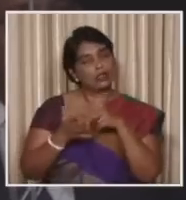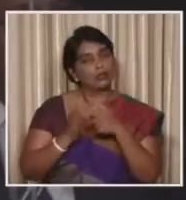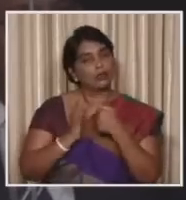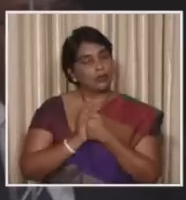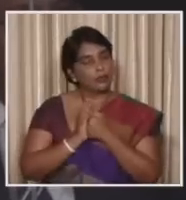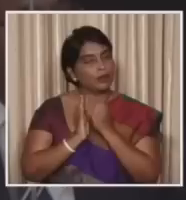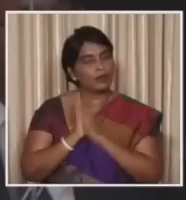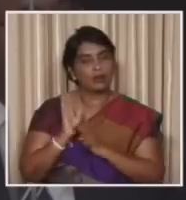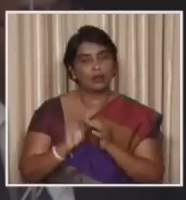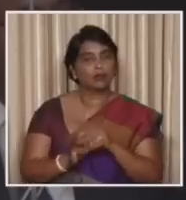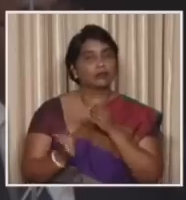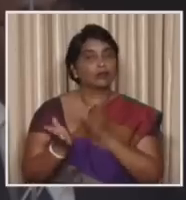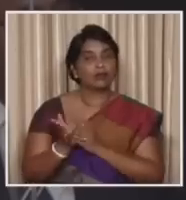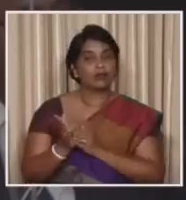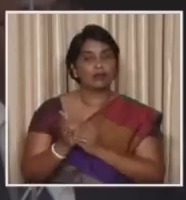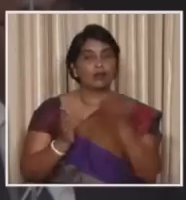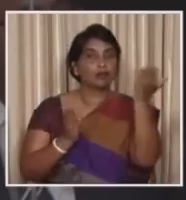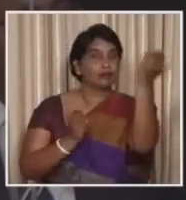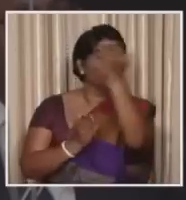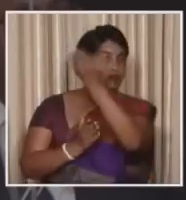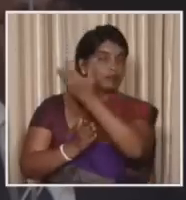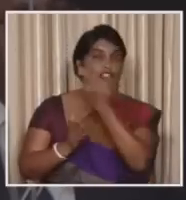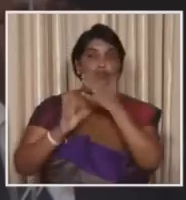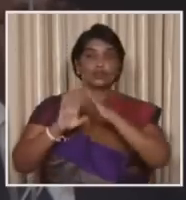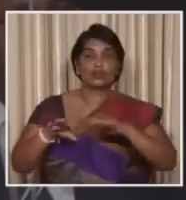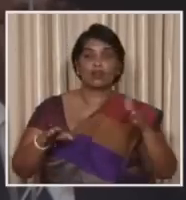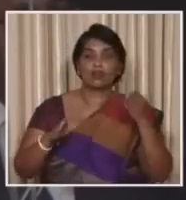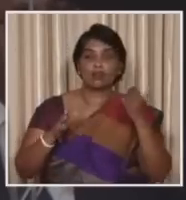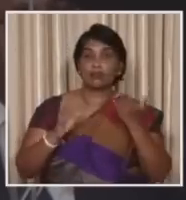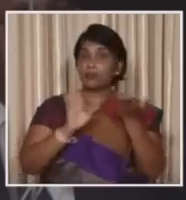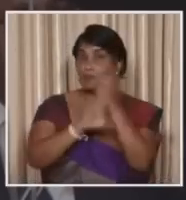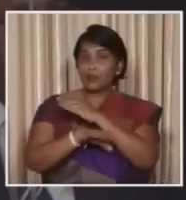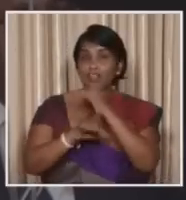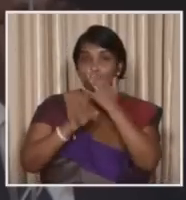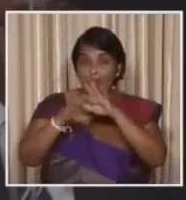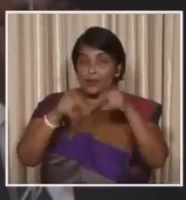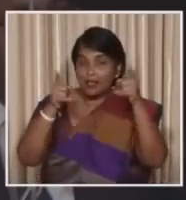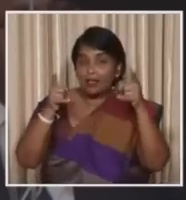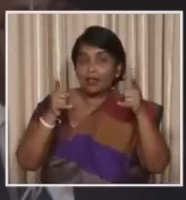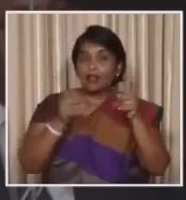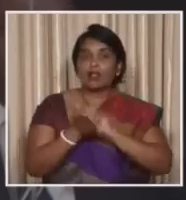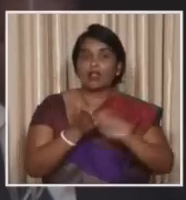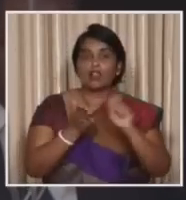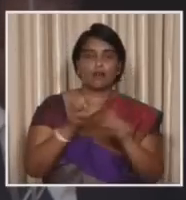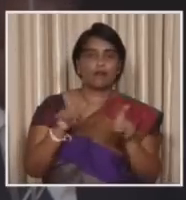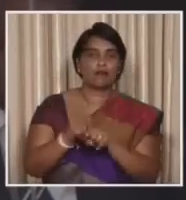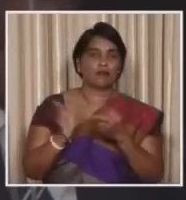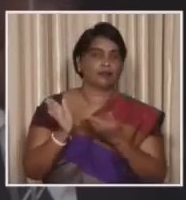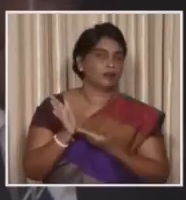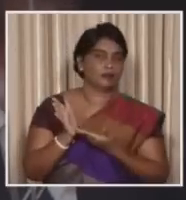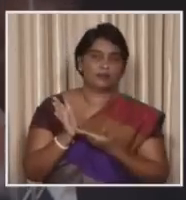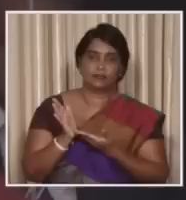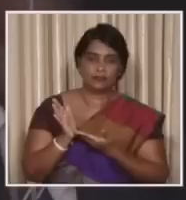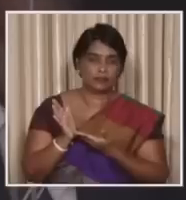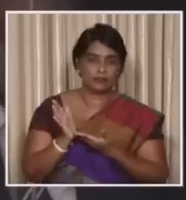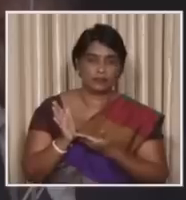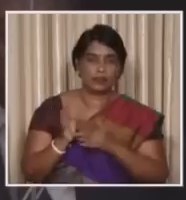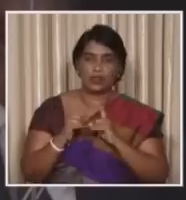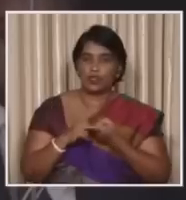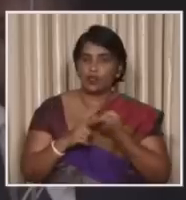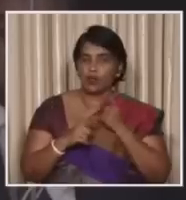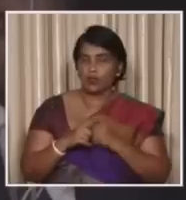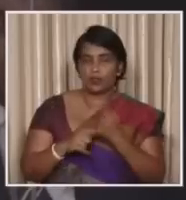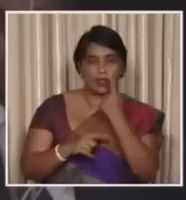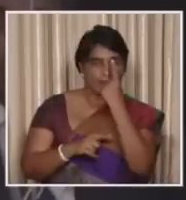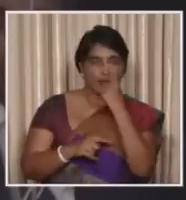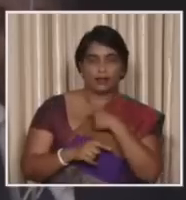ඇමතුමා තනි කරම අර ඉස්රාපේලි වාඩිලා හිටපු පාසල් ළමුන් හිටියේ ඉස්සෙල්ලා ඒගොල්ලෝ ලිව්වා වගේ තමයි මේක ලියලා තියෙන්නේ. දැන් උදාහරණ එකක් විතර